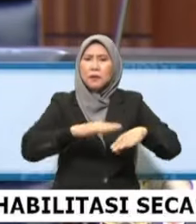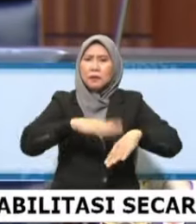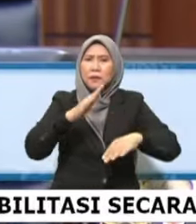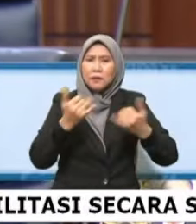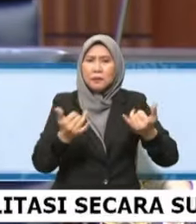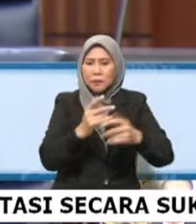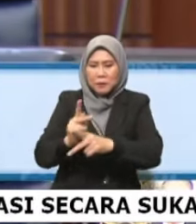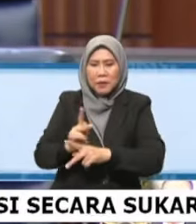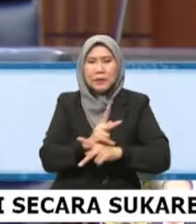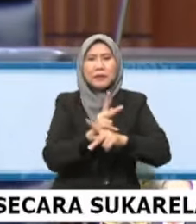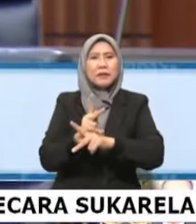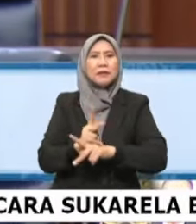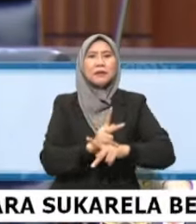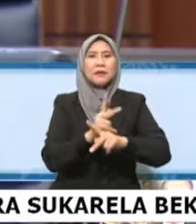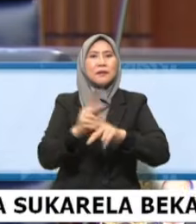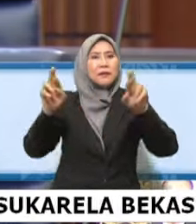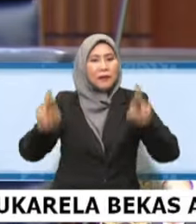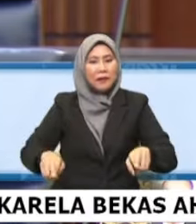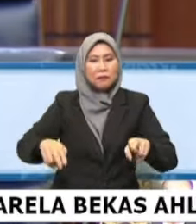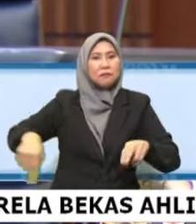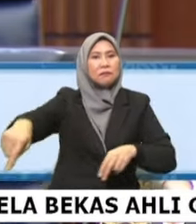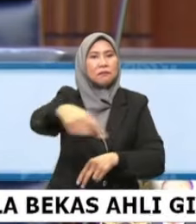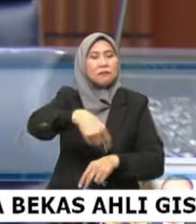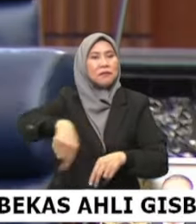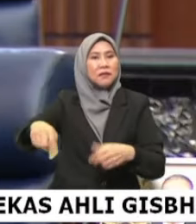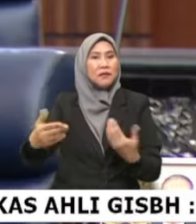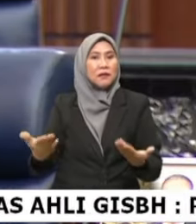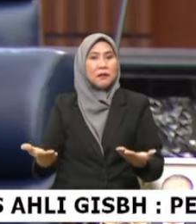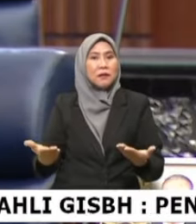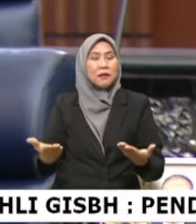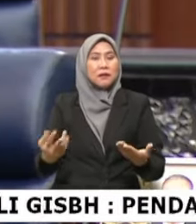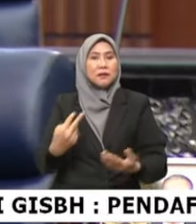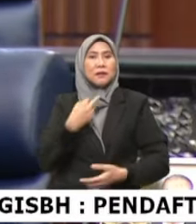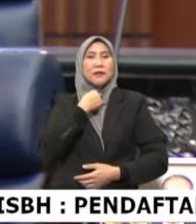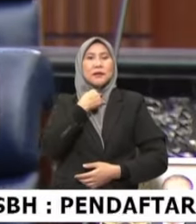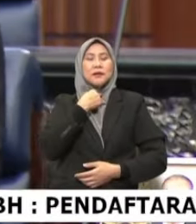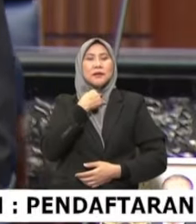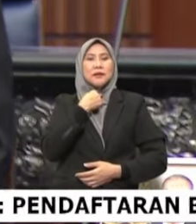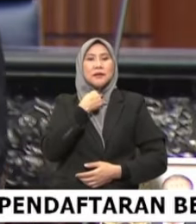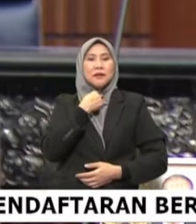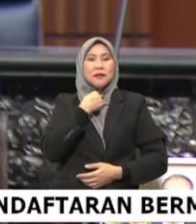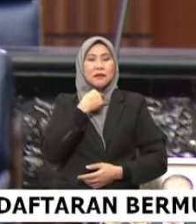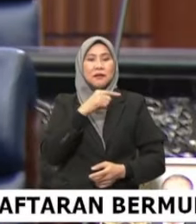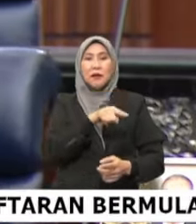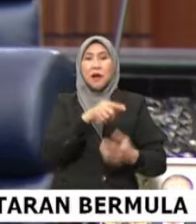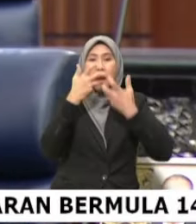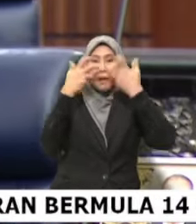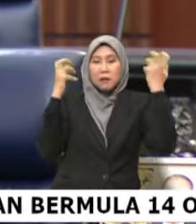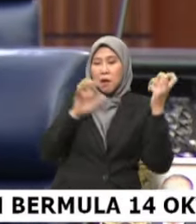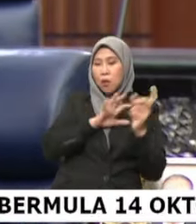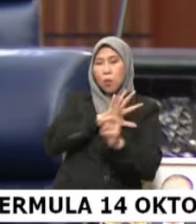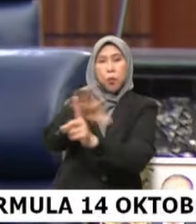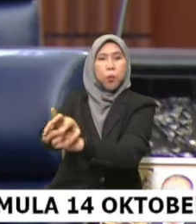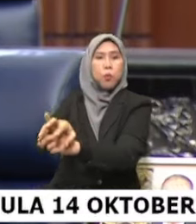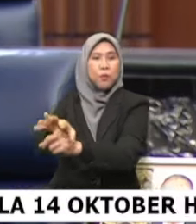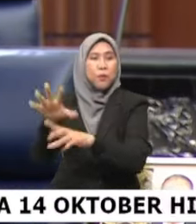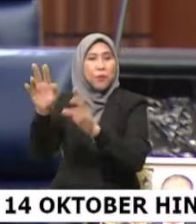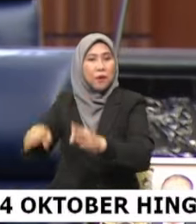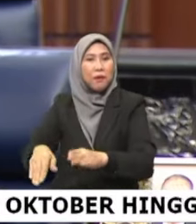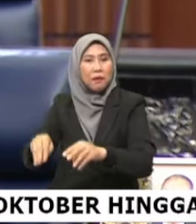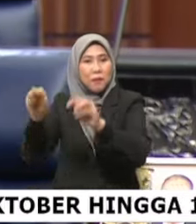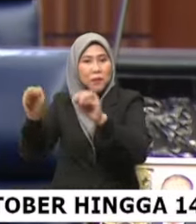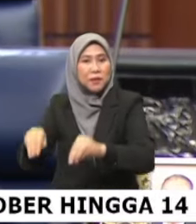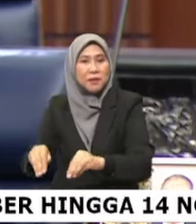nak menjaga kepentingan rakyat, iaitu mereka yang terkesan daripada serangan spesies harimau liar ini